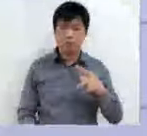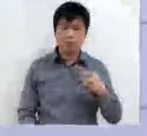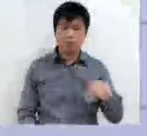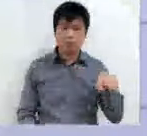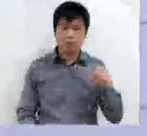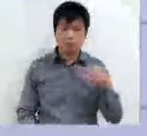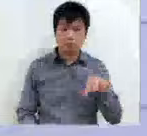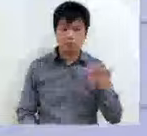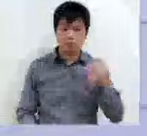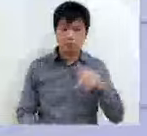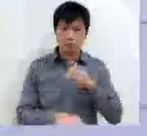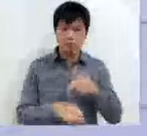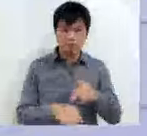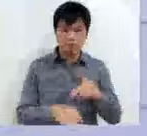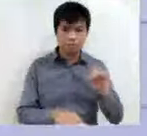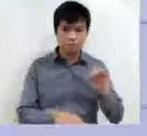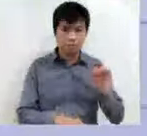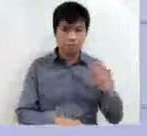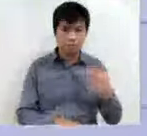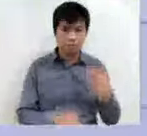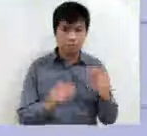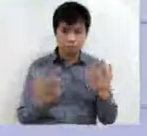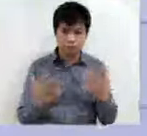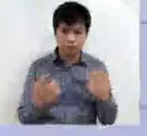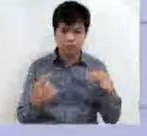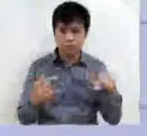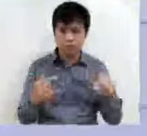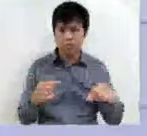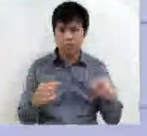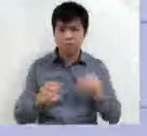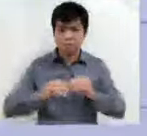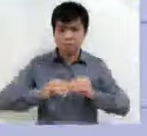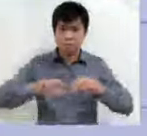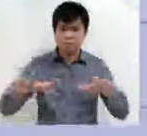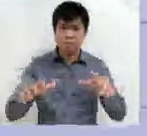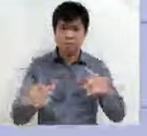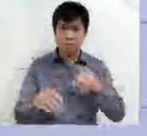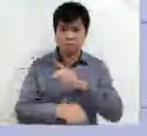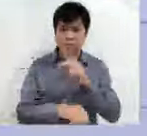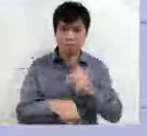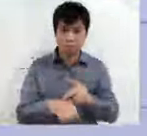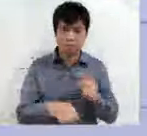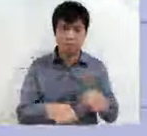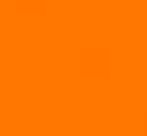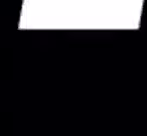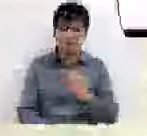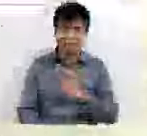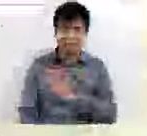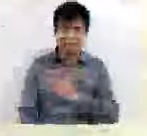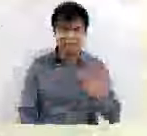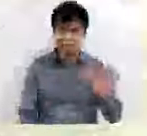na wala pang outbreak ng sakit sa ating bansa. Nasa frontline ang balitang yan, si JC Cosico.